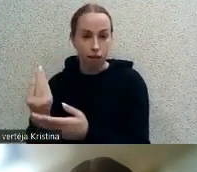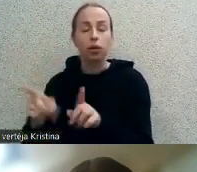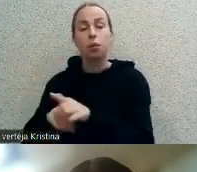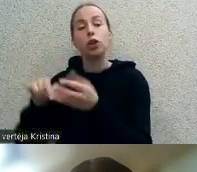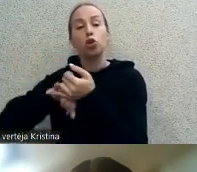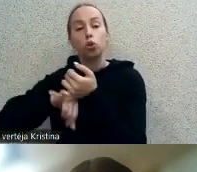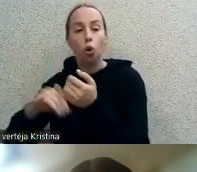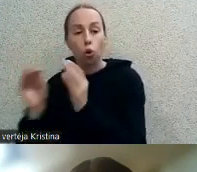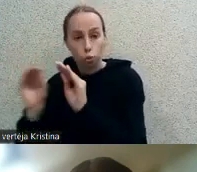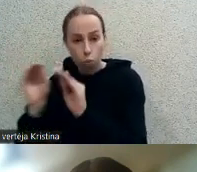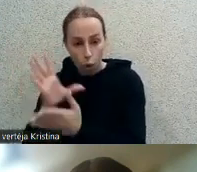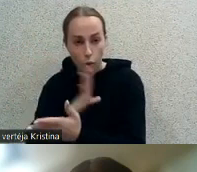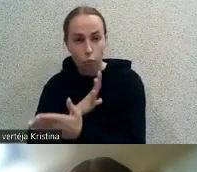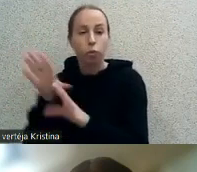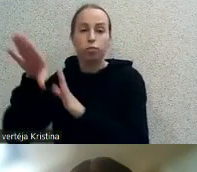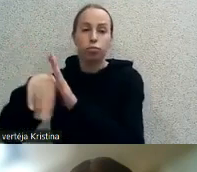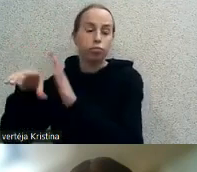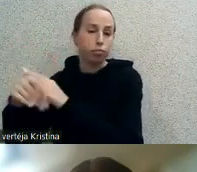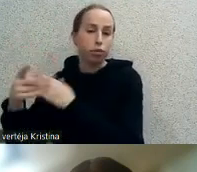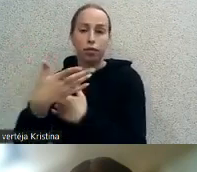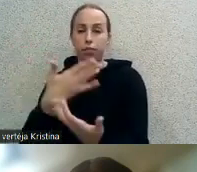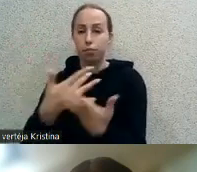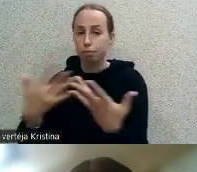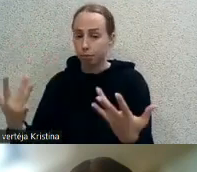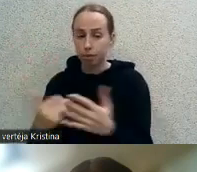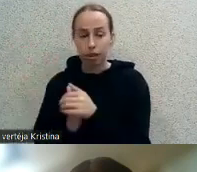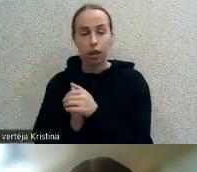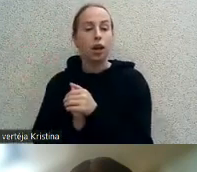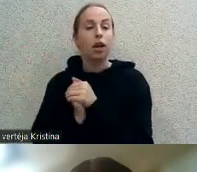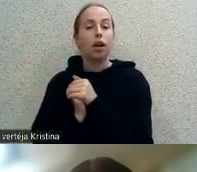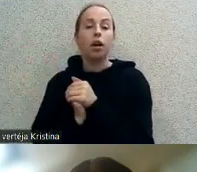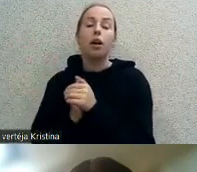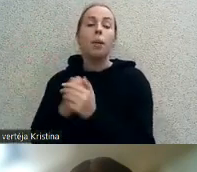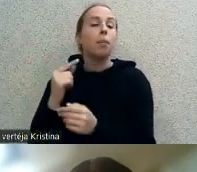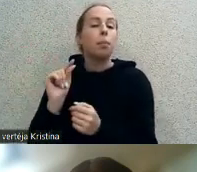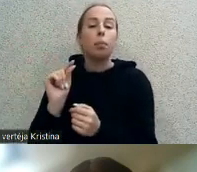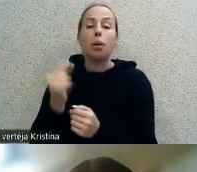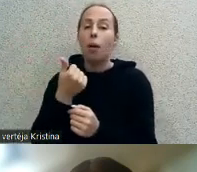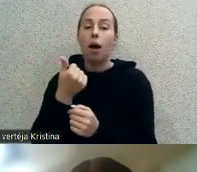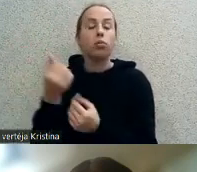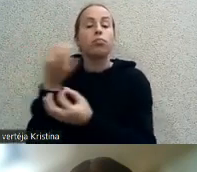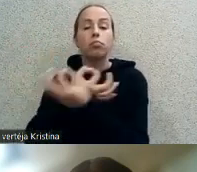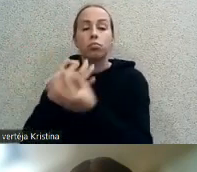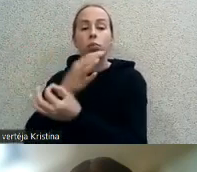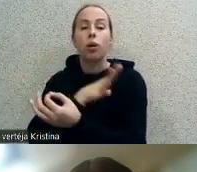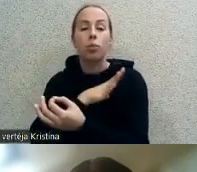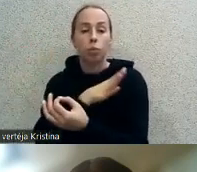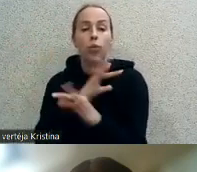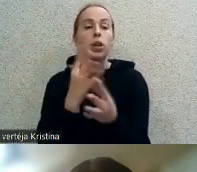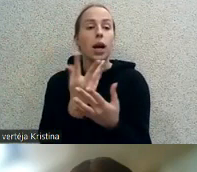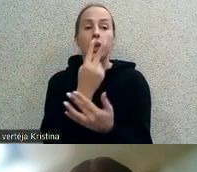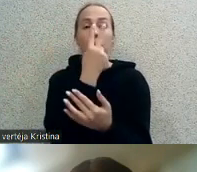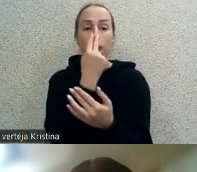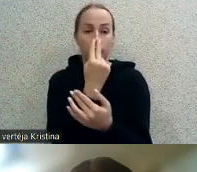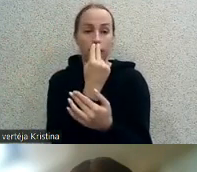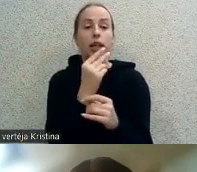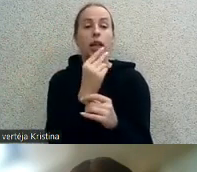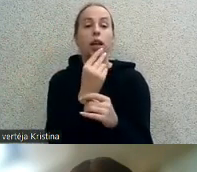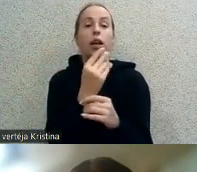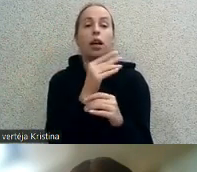mokytoja. Tai pirmiausia, aptarėme tai, kad pradinėse klasėse,